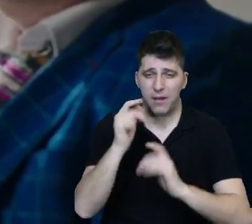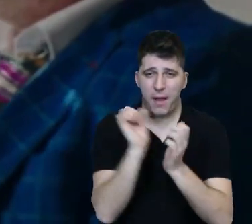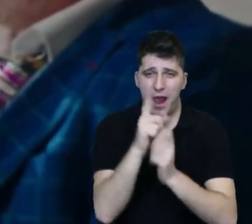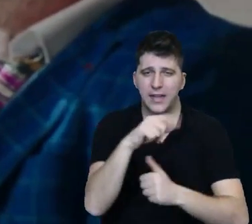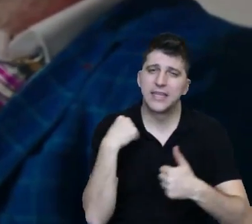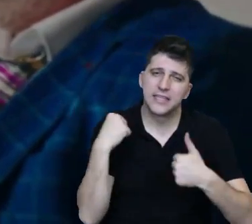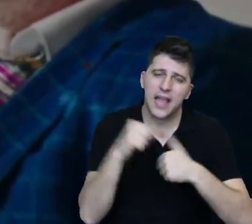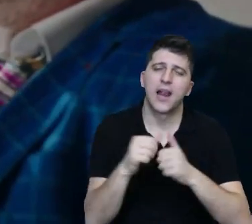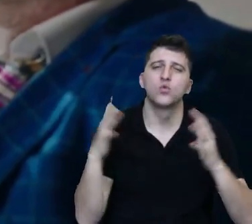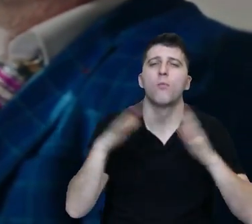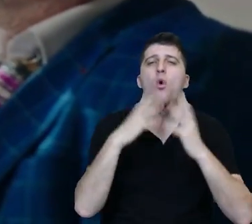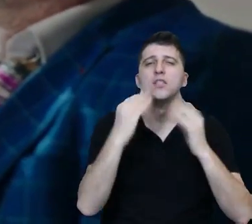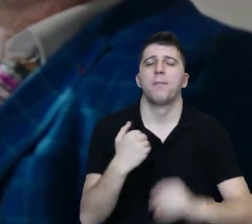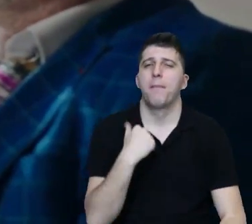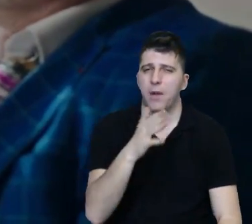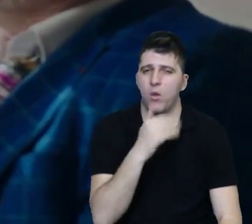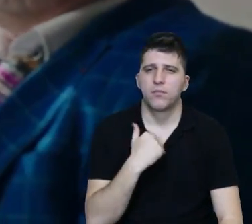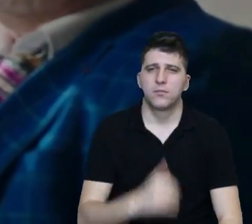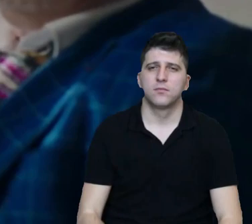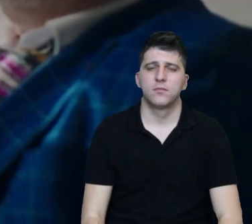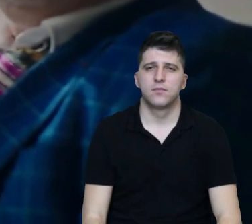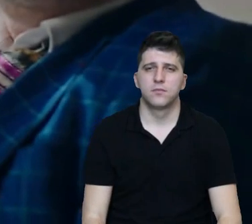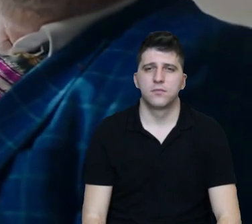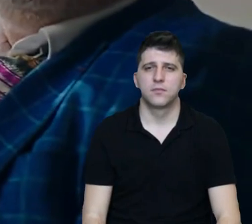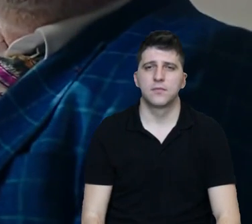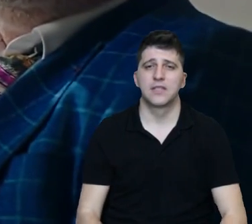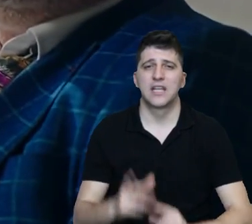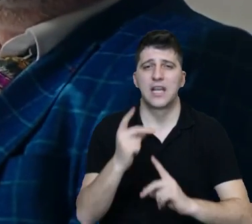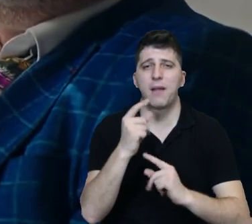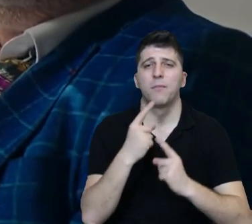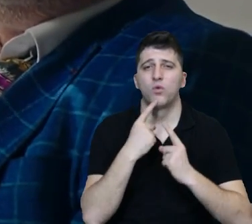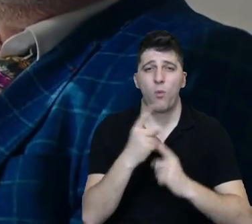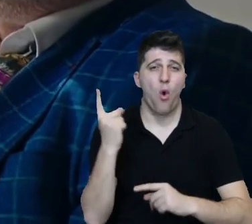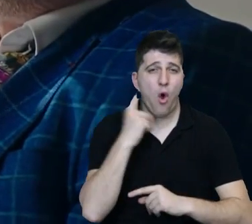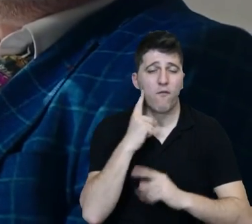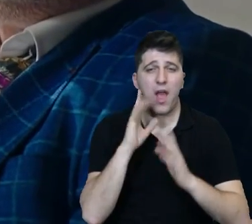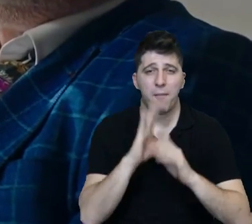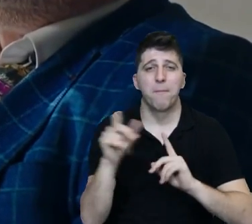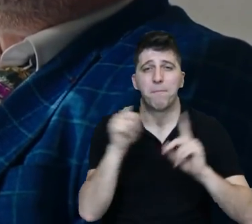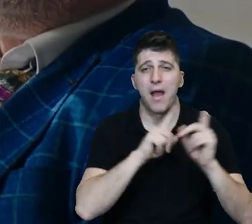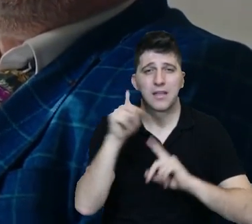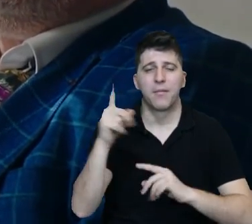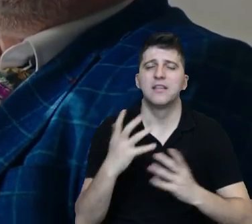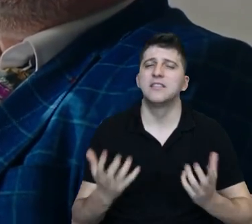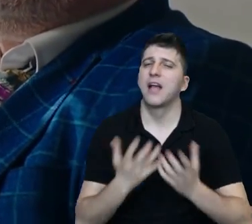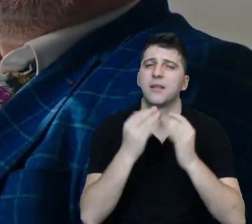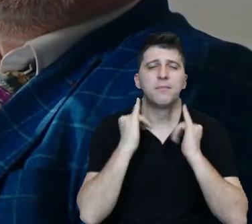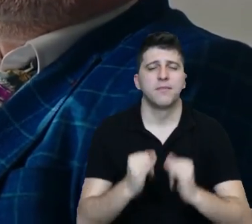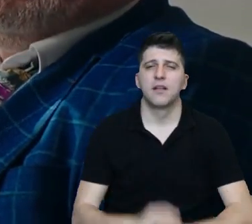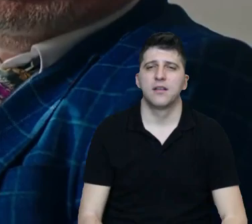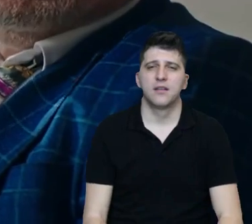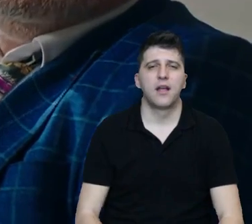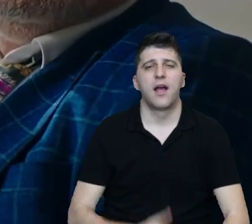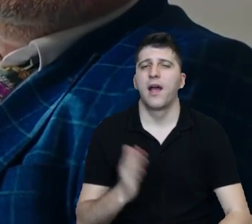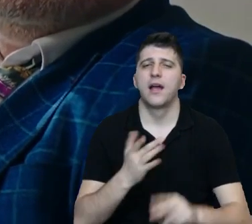ailesini tekrar bir araya getirecek. Ben biliyorum. İbrahim diyorsun. Övüyorsun ama mahkemede yandı vallahi.